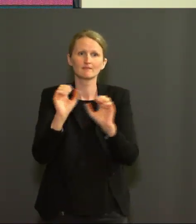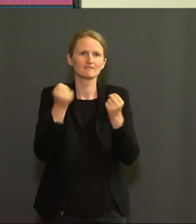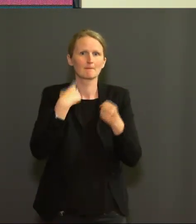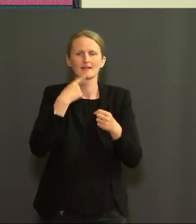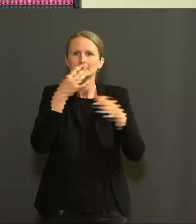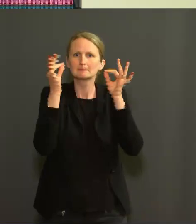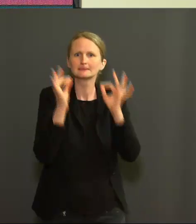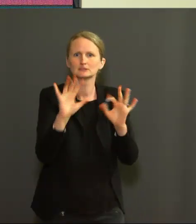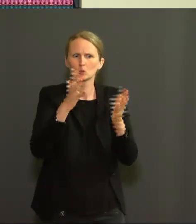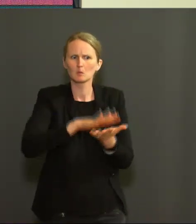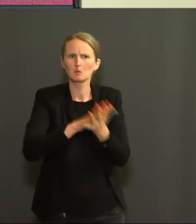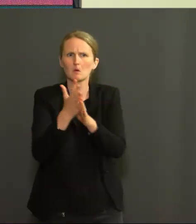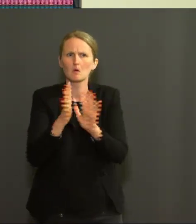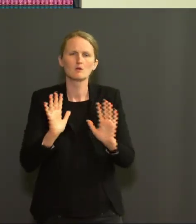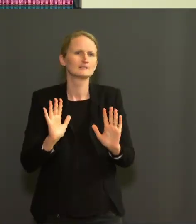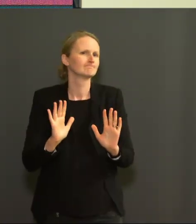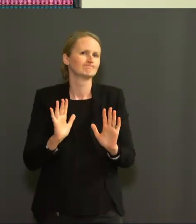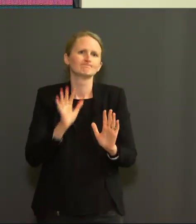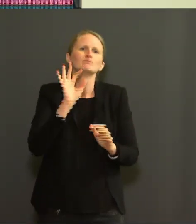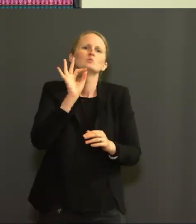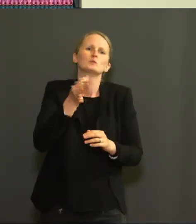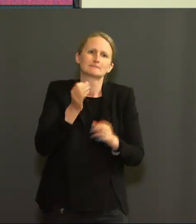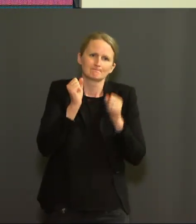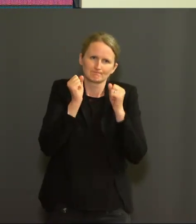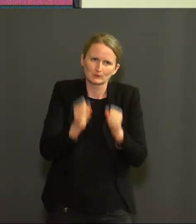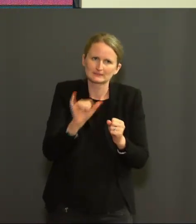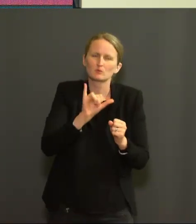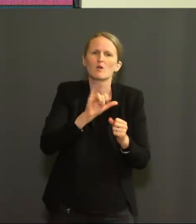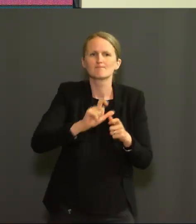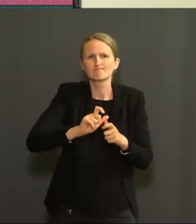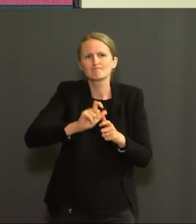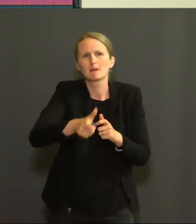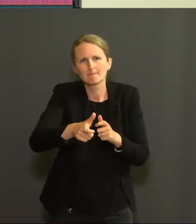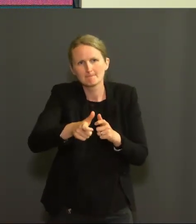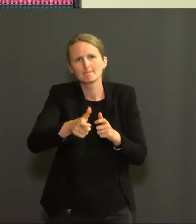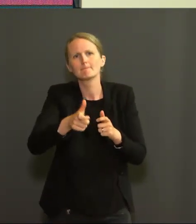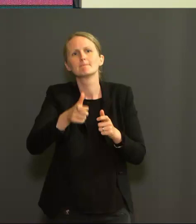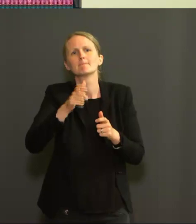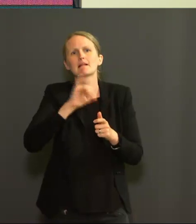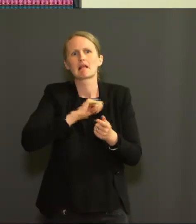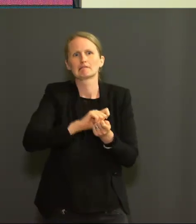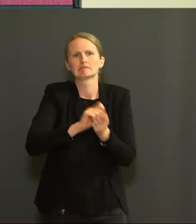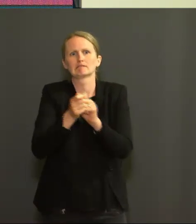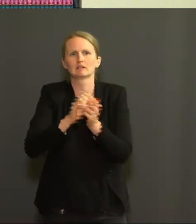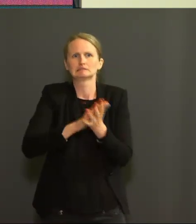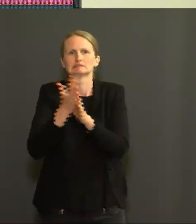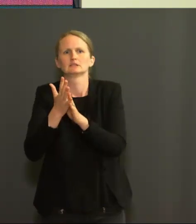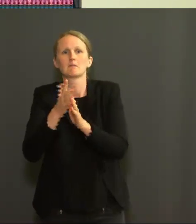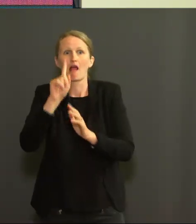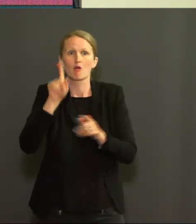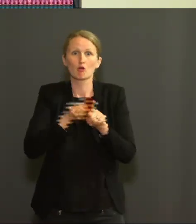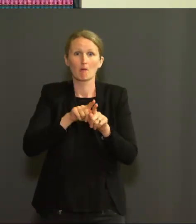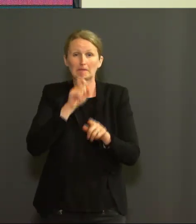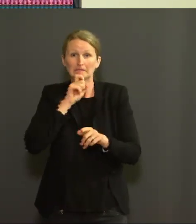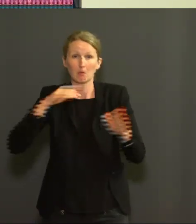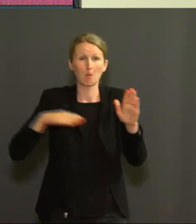mais il ne faut pas non plus oublier qu'à côté de l'euro de football, il y a tout le reste qui se passe dans d'autres événements, des fêtes privées.